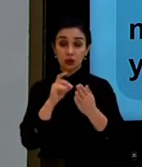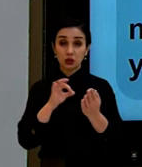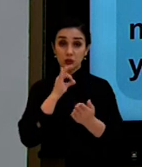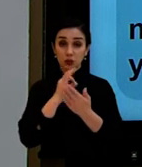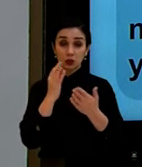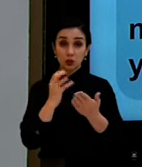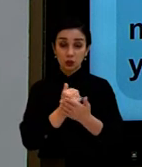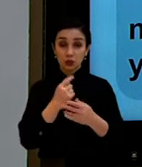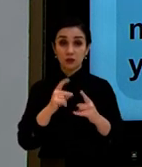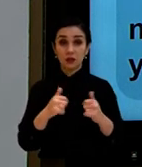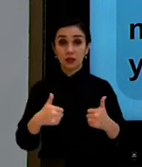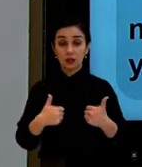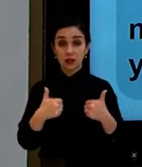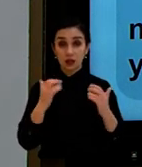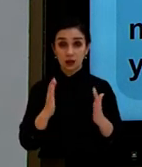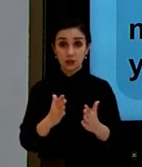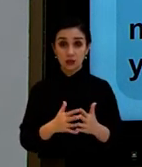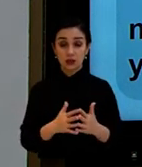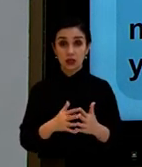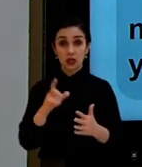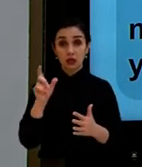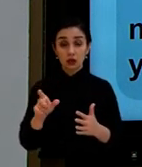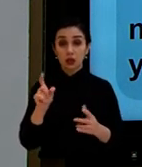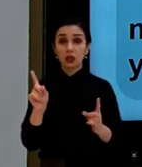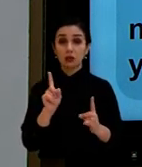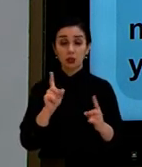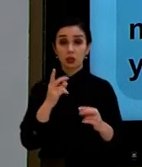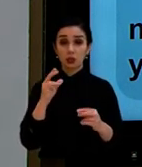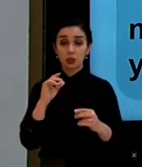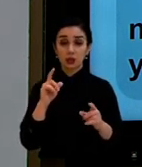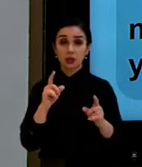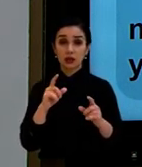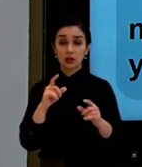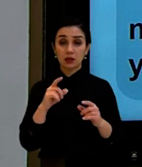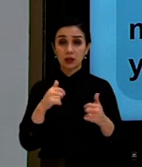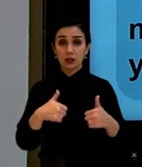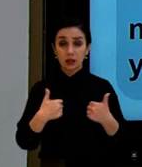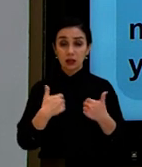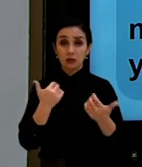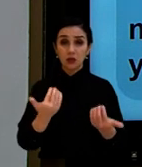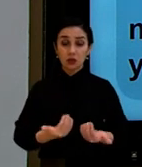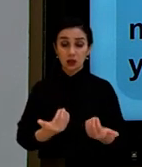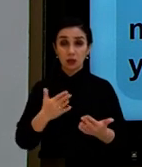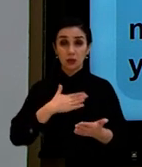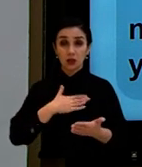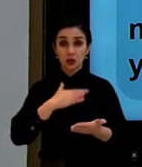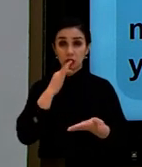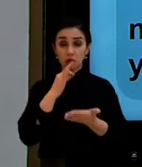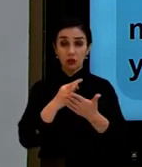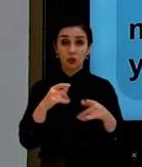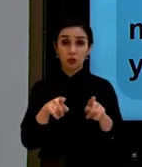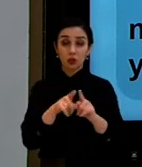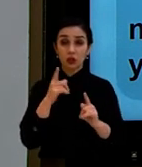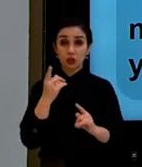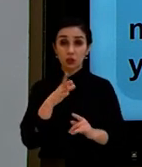javob topishga intilamiz. Inson nimaga intilib yashaydi? Meni javobim